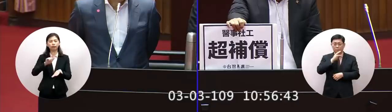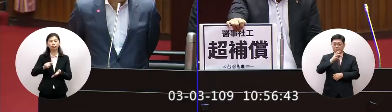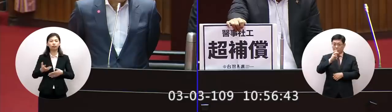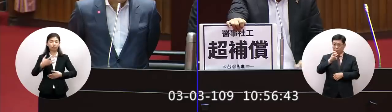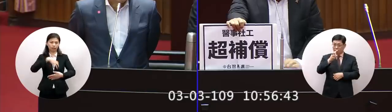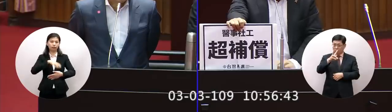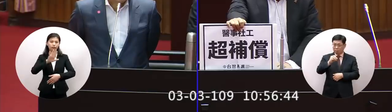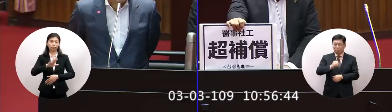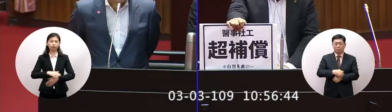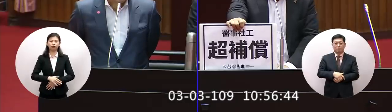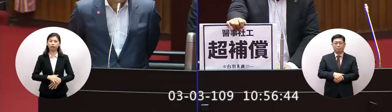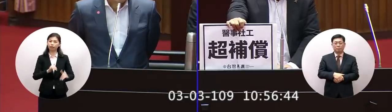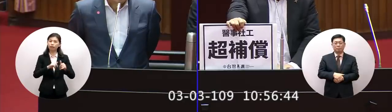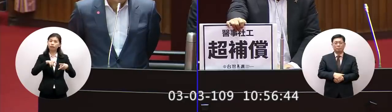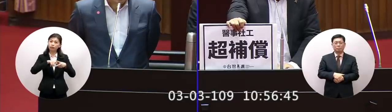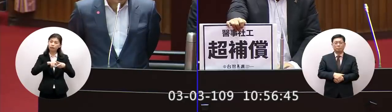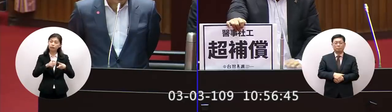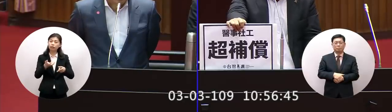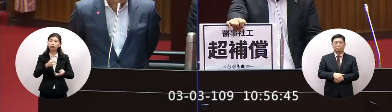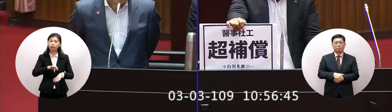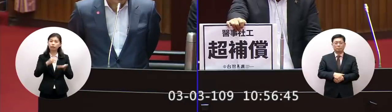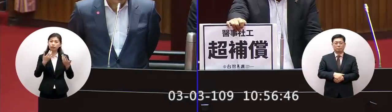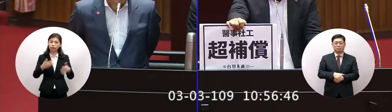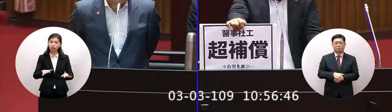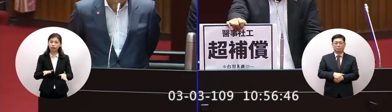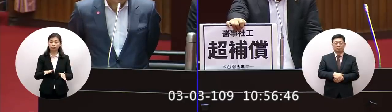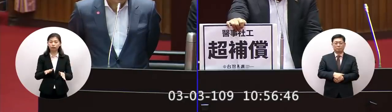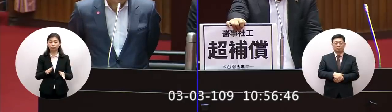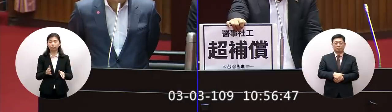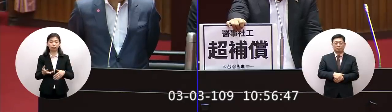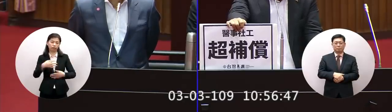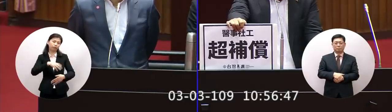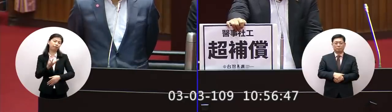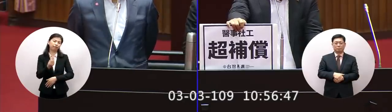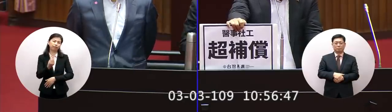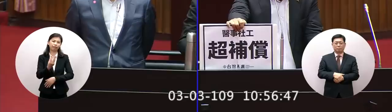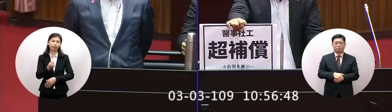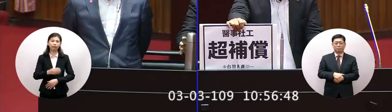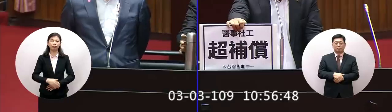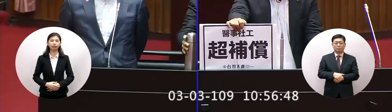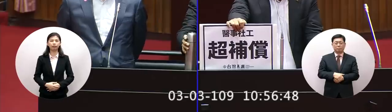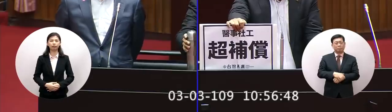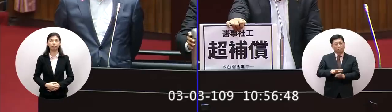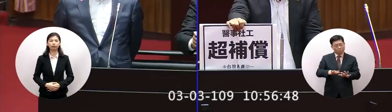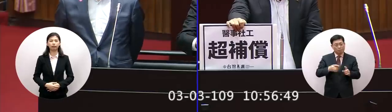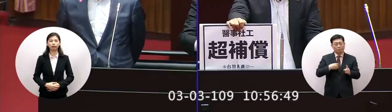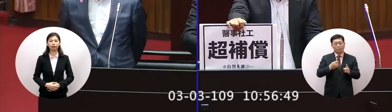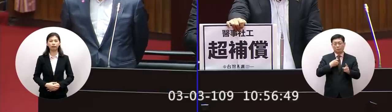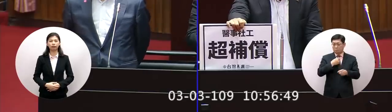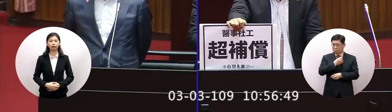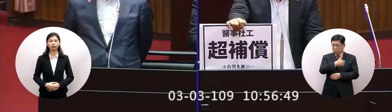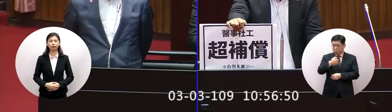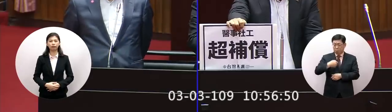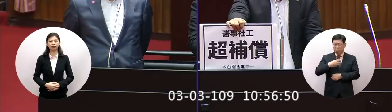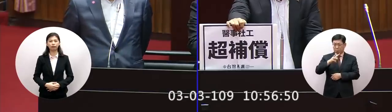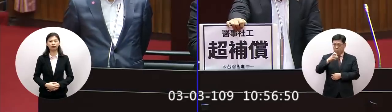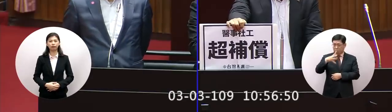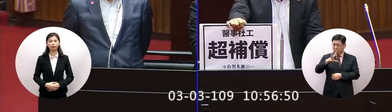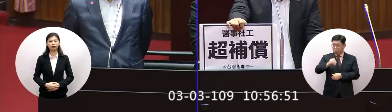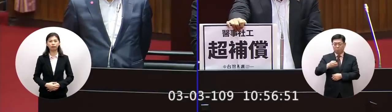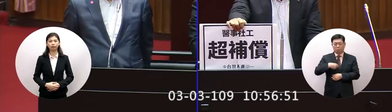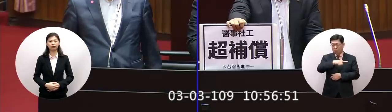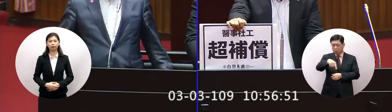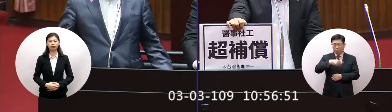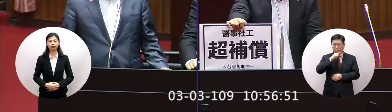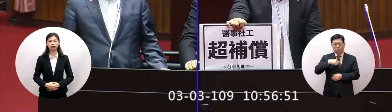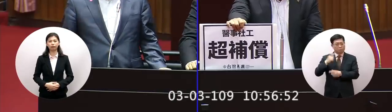里面。社工刚才提到这医师社工就不在我们这里面。 所以吼，咱爱感谢这三几万人伫这段